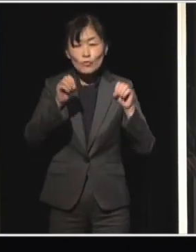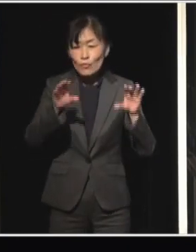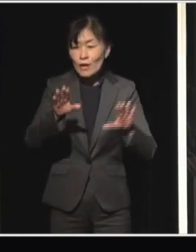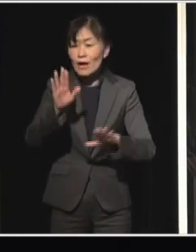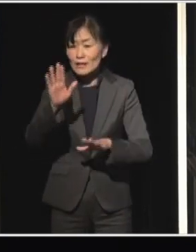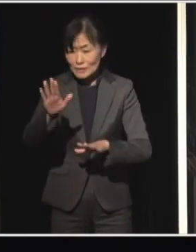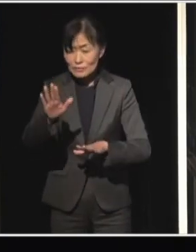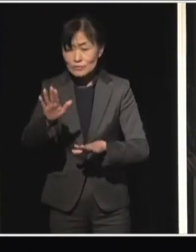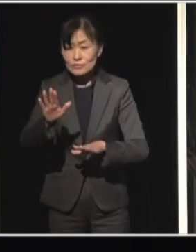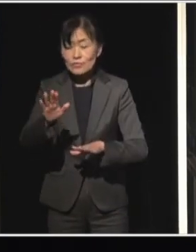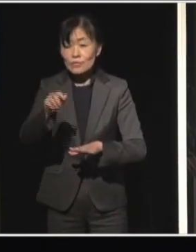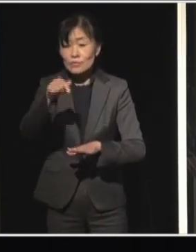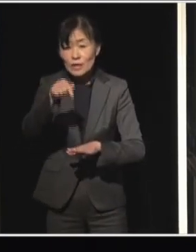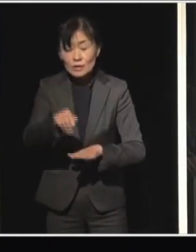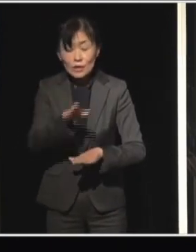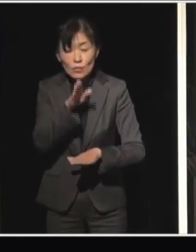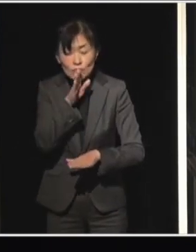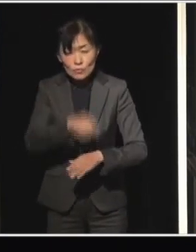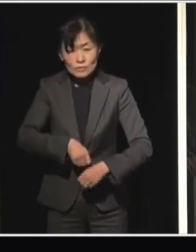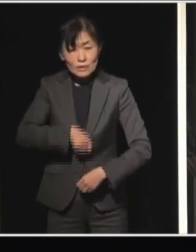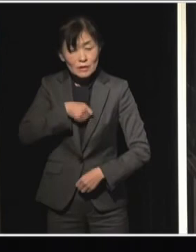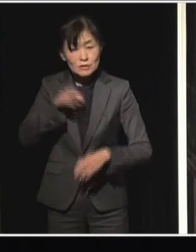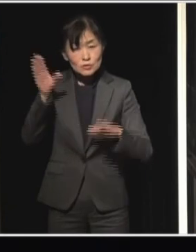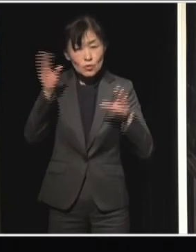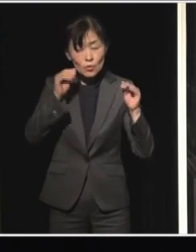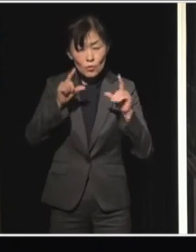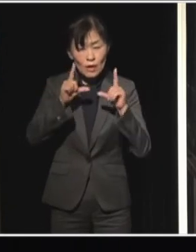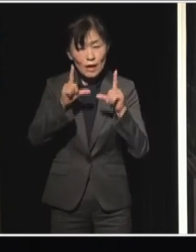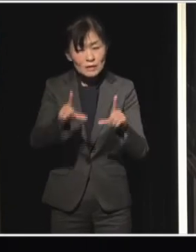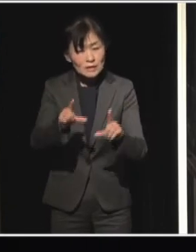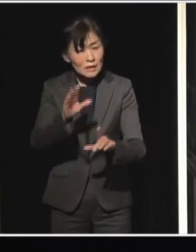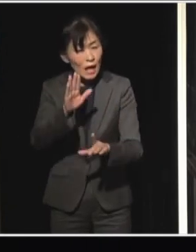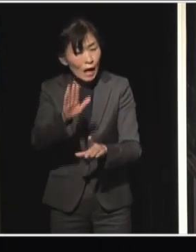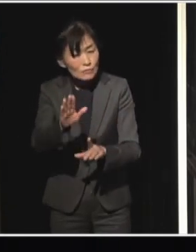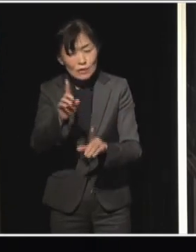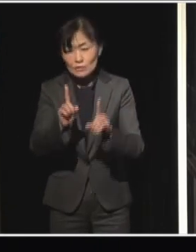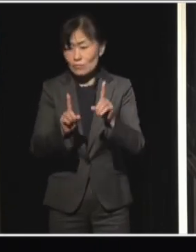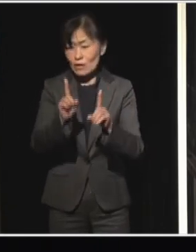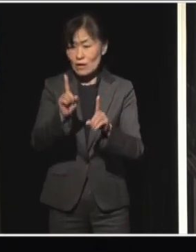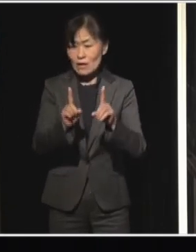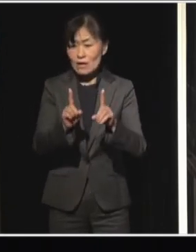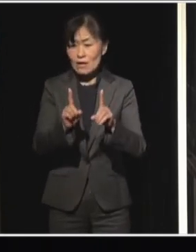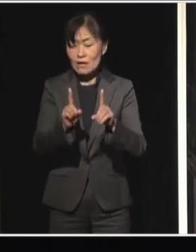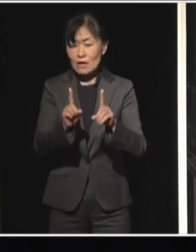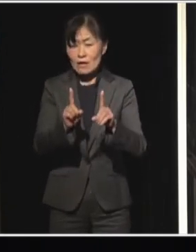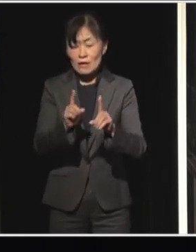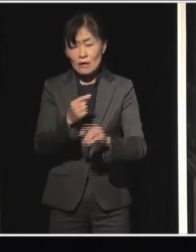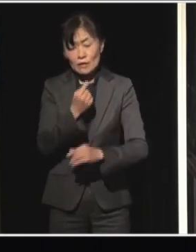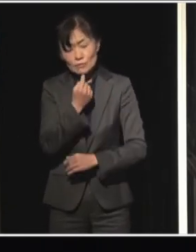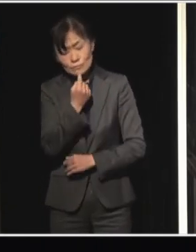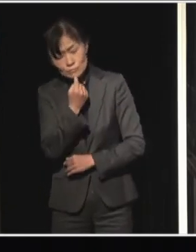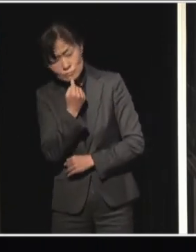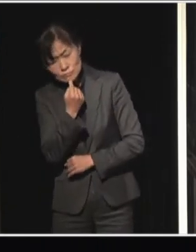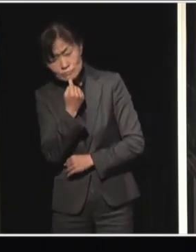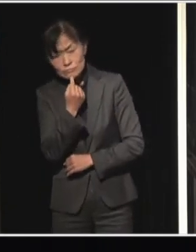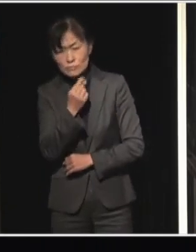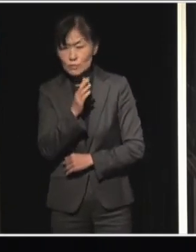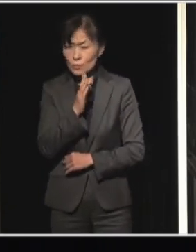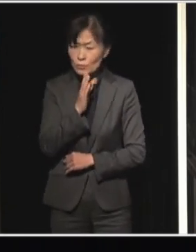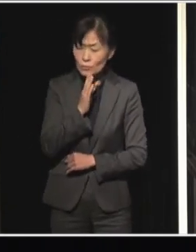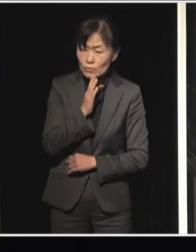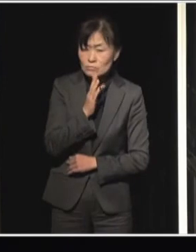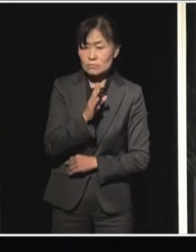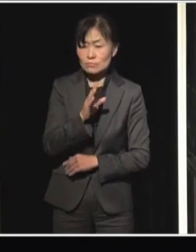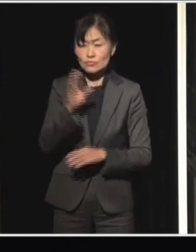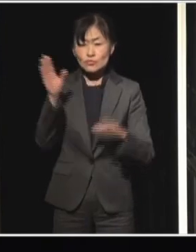その中本当に正しい情報が発信されているのかというとですねちょっと首をかしげるような情報が